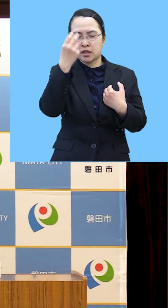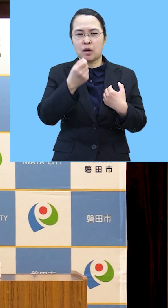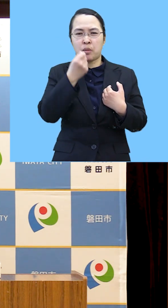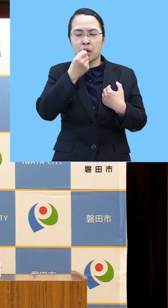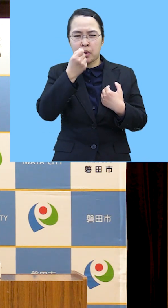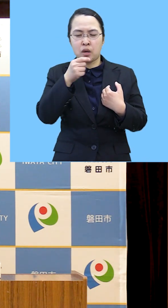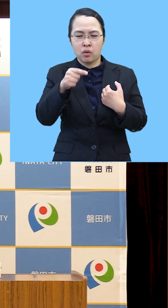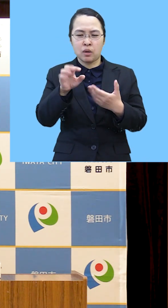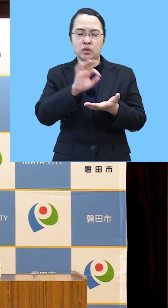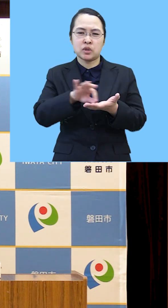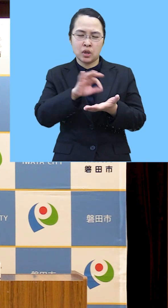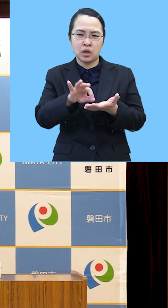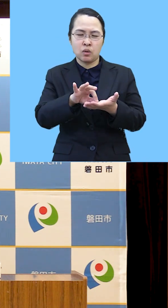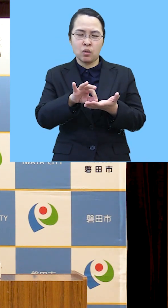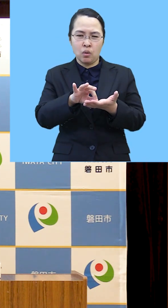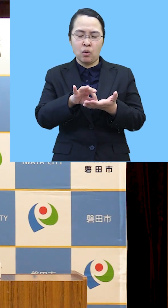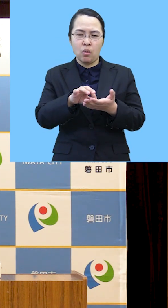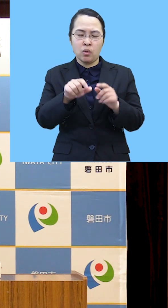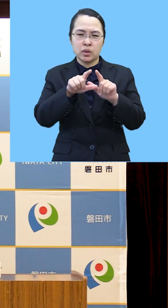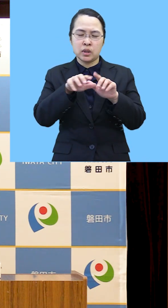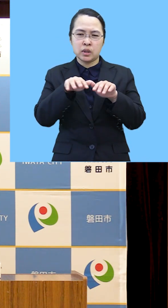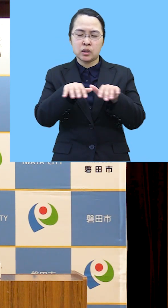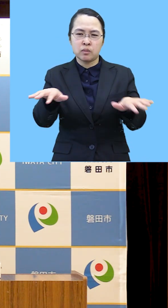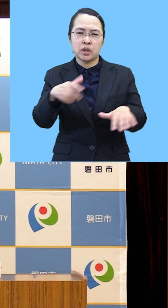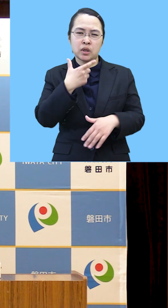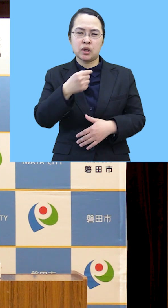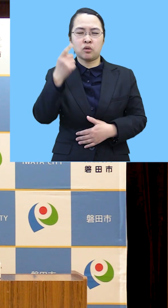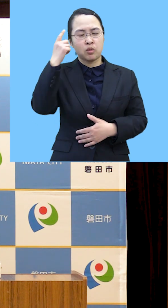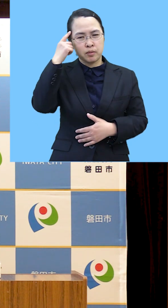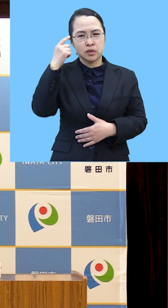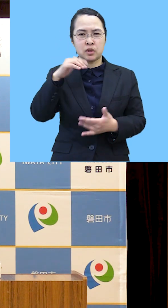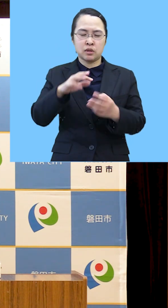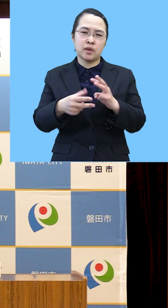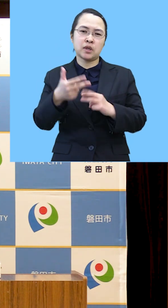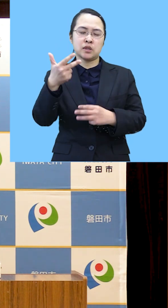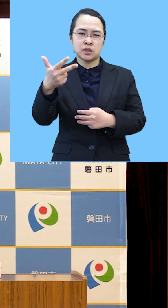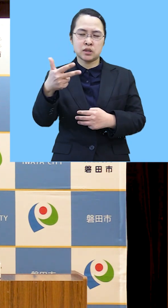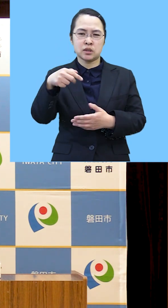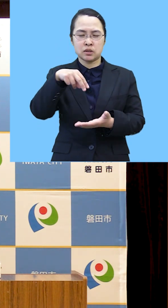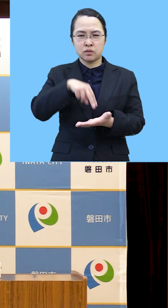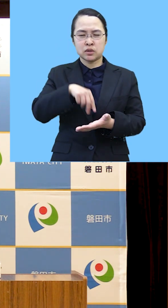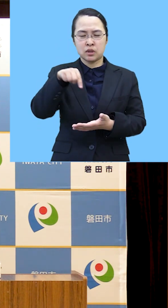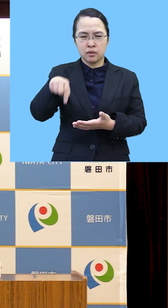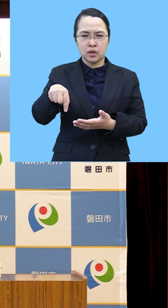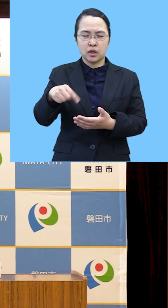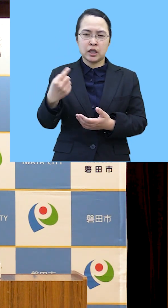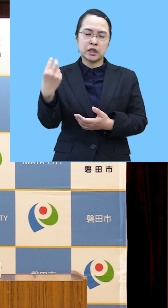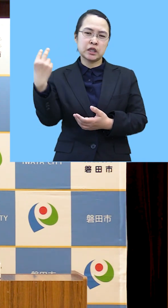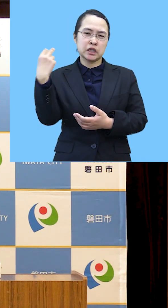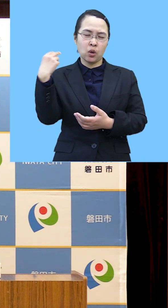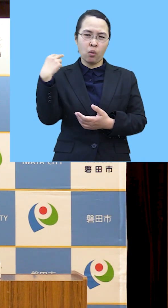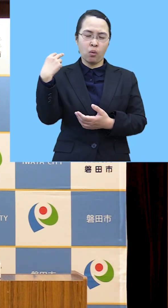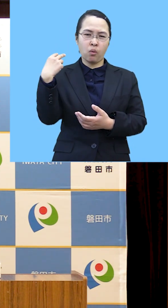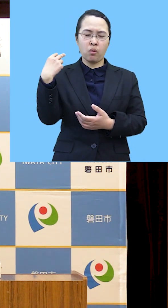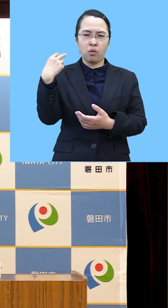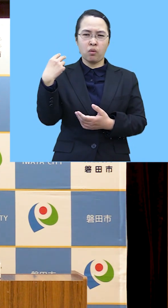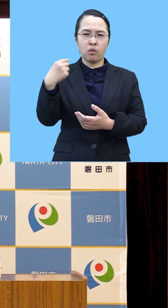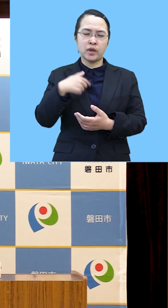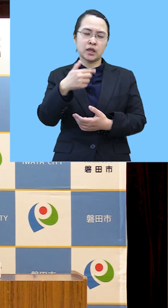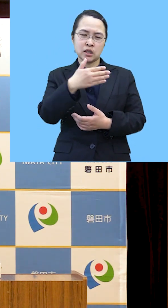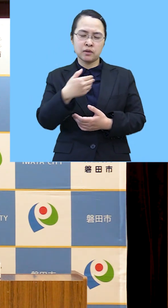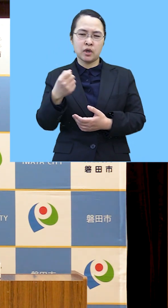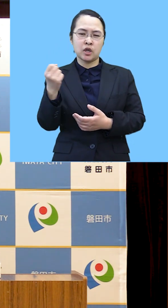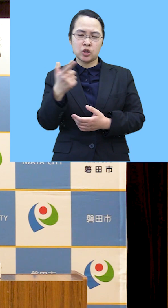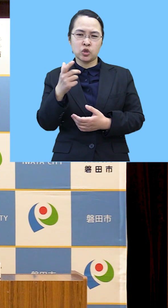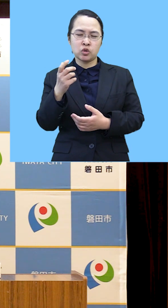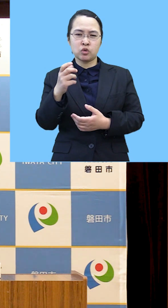をもっともっと促していかなくちゃいけないなというふうに思っております。磐田市の方はですね、おとといが我々休